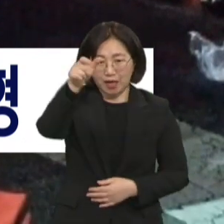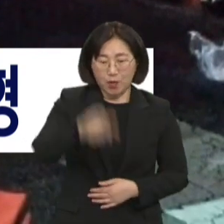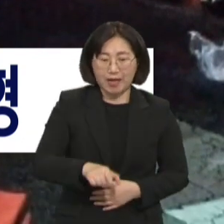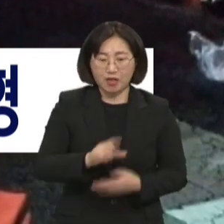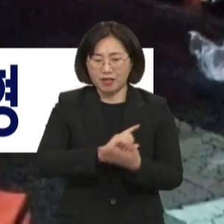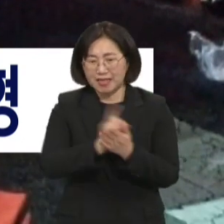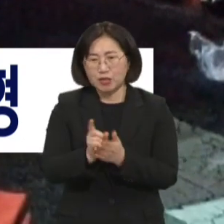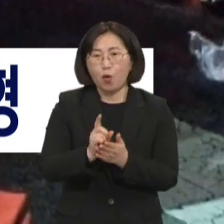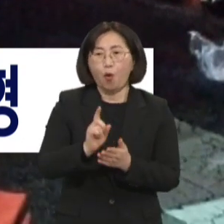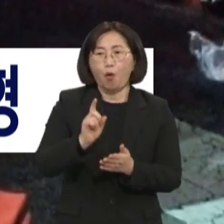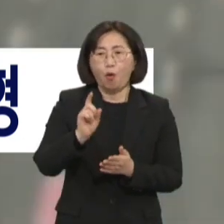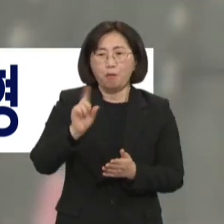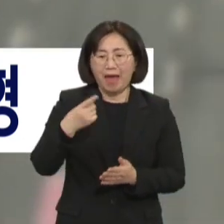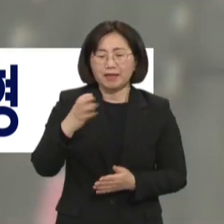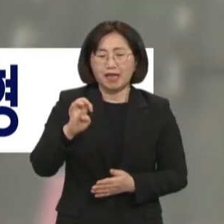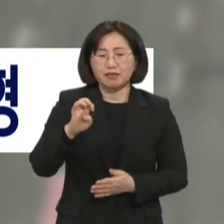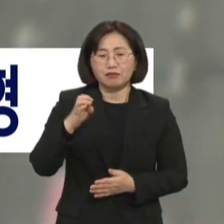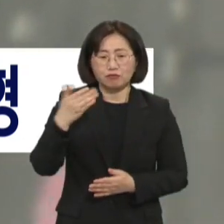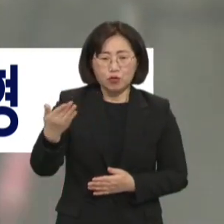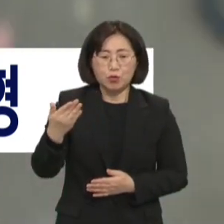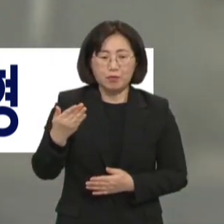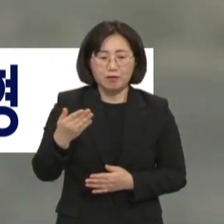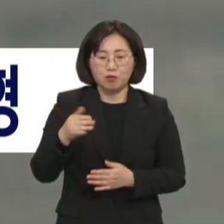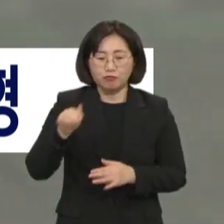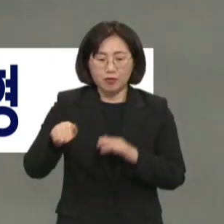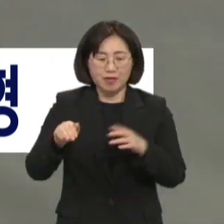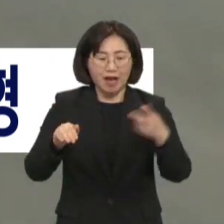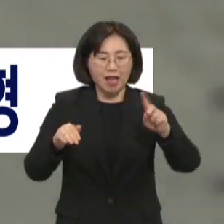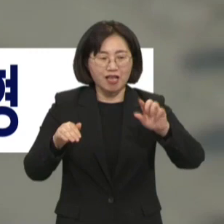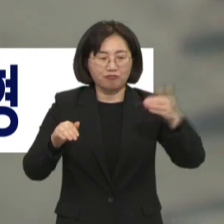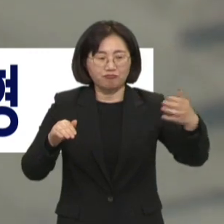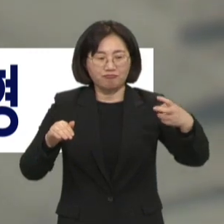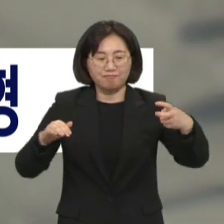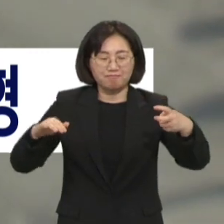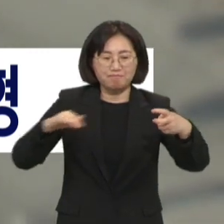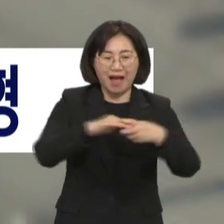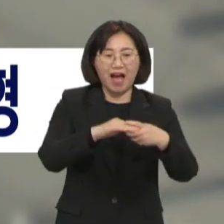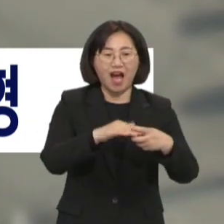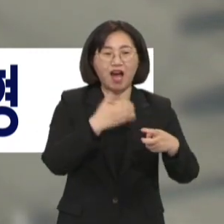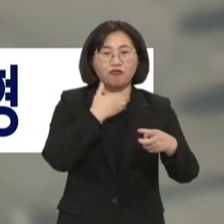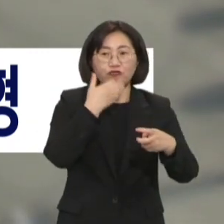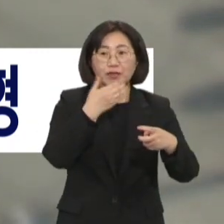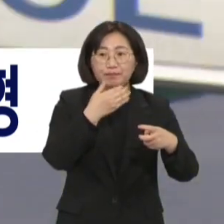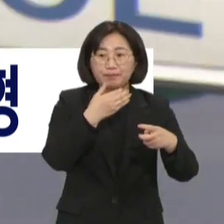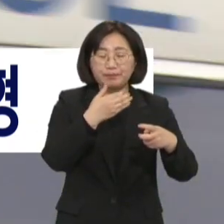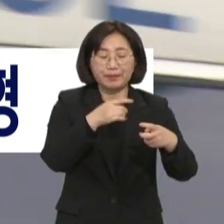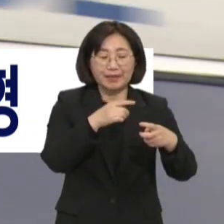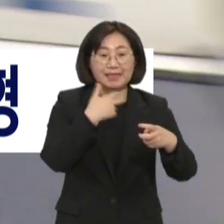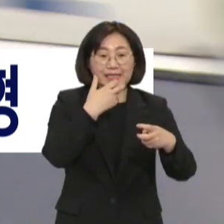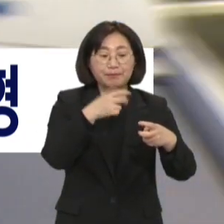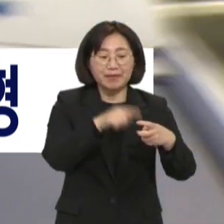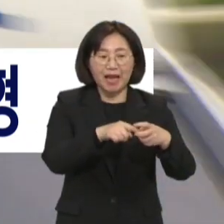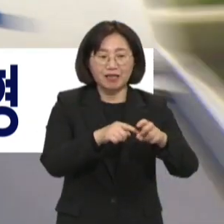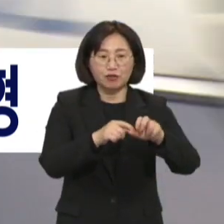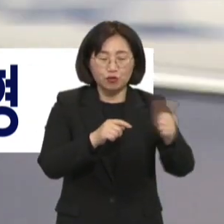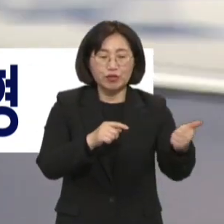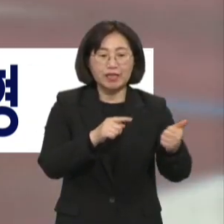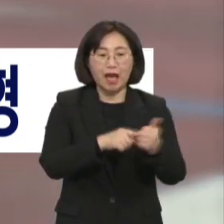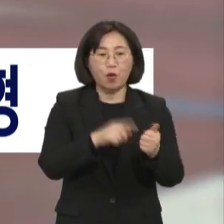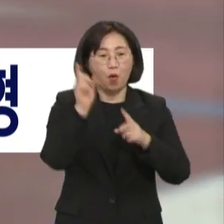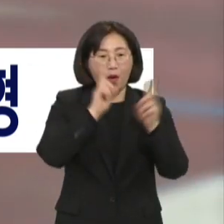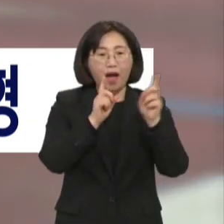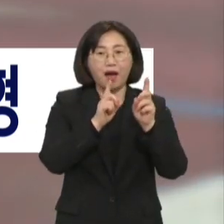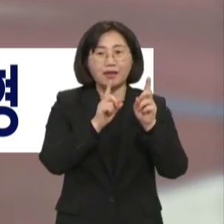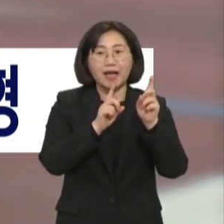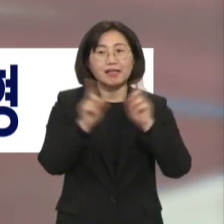134km 승용차를 운전하다 구급차를 들이받아 70대 환자 보호자를 숨지게 하고 구급대원 세명과 환자 한